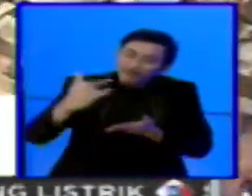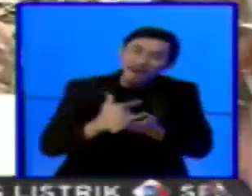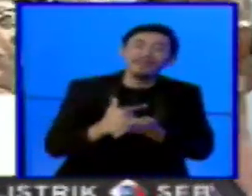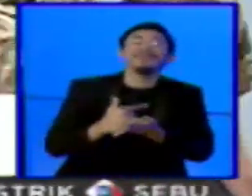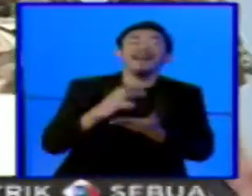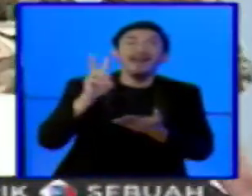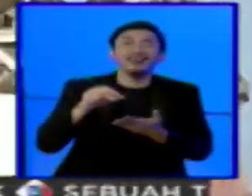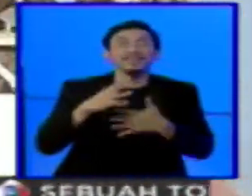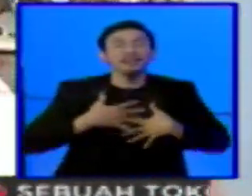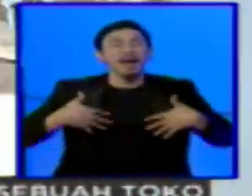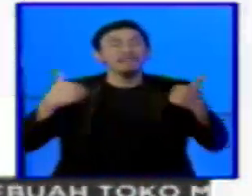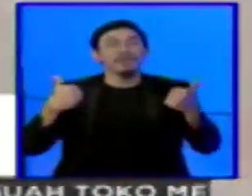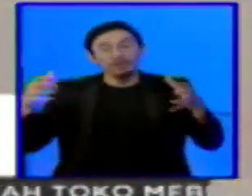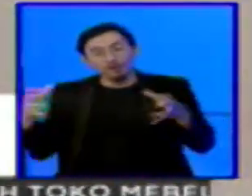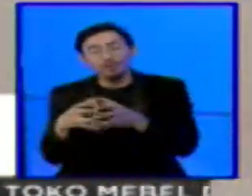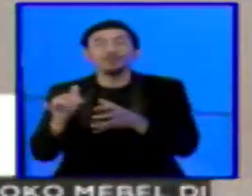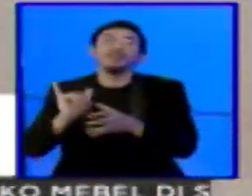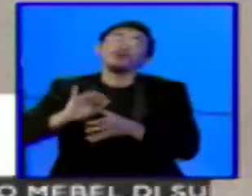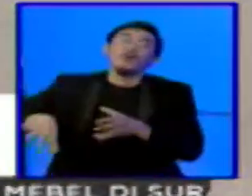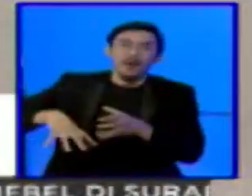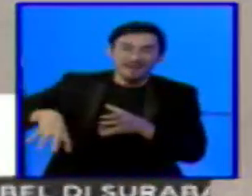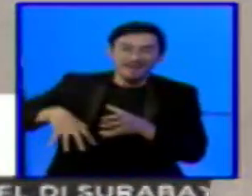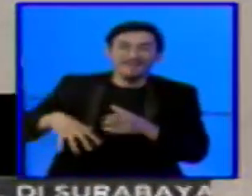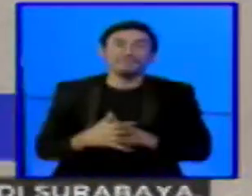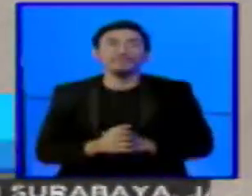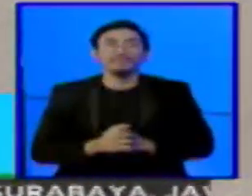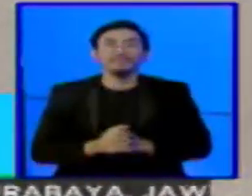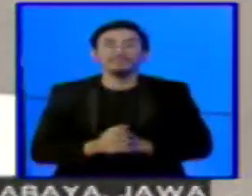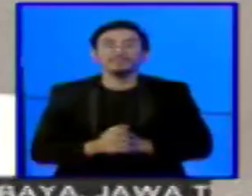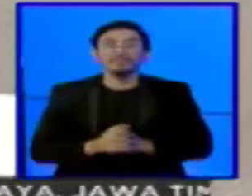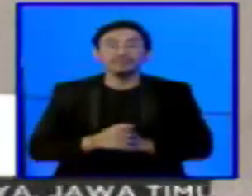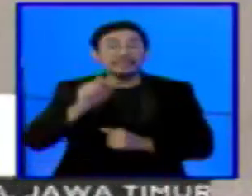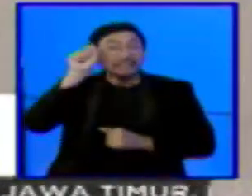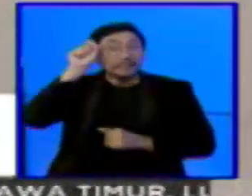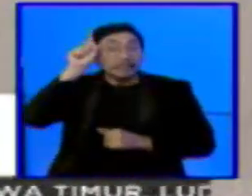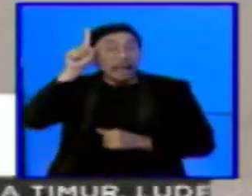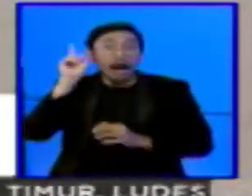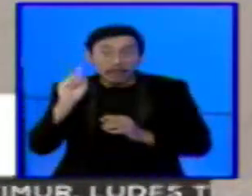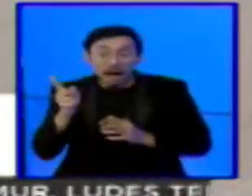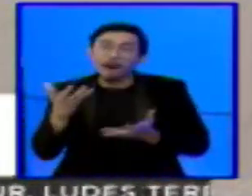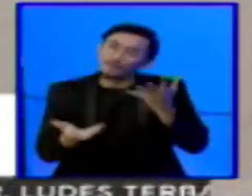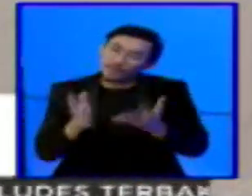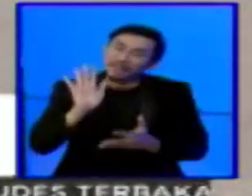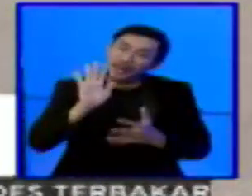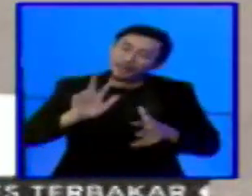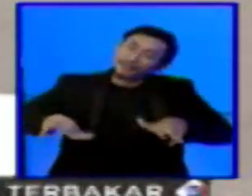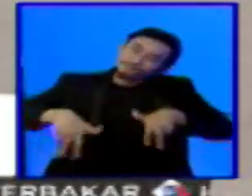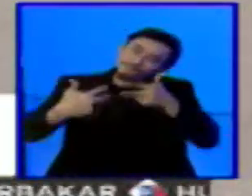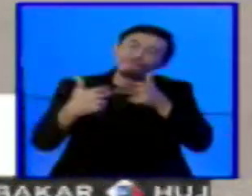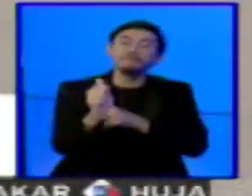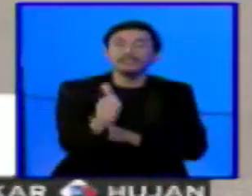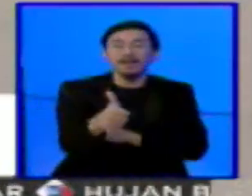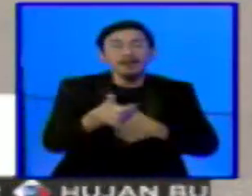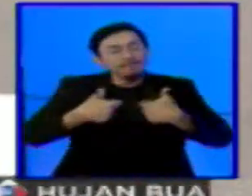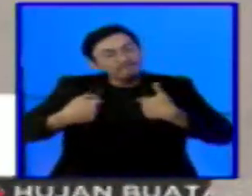tercinta. Kalau memang di sana kita dapat sinyal, paling kita video call atau kita kirim short message. Paling